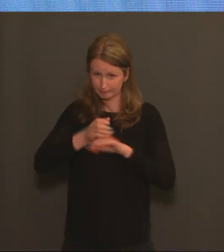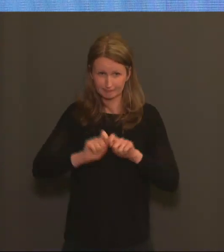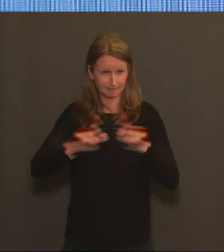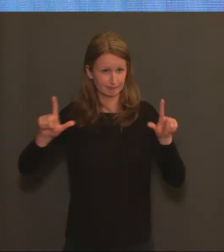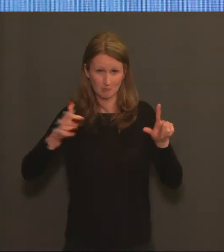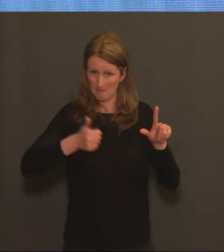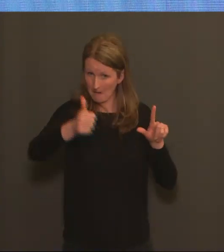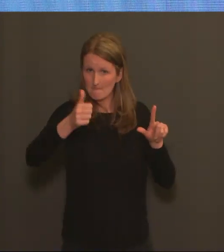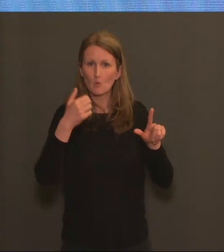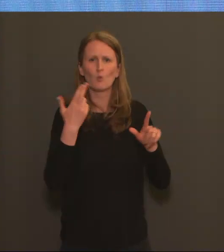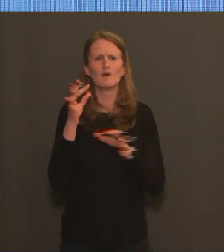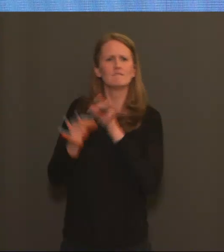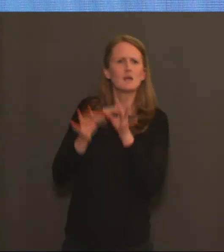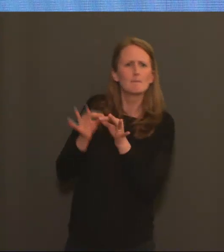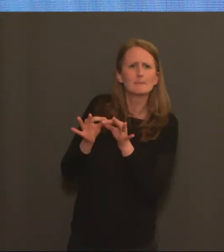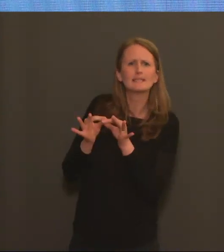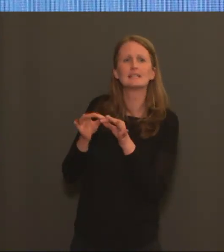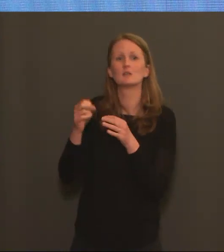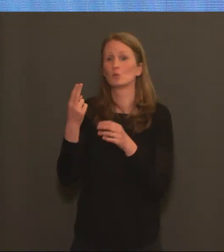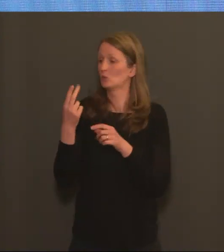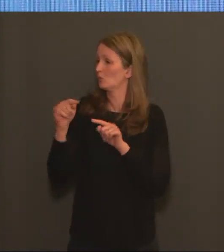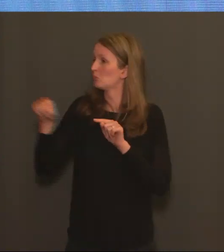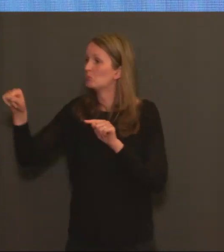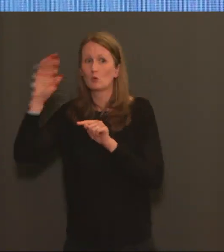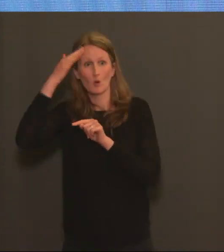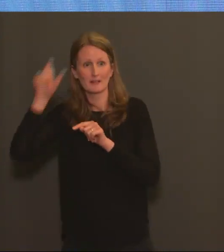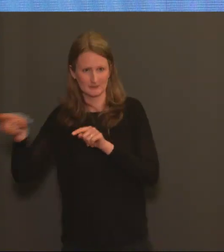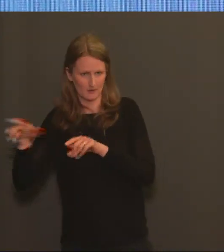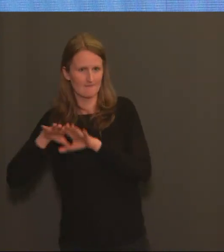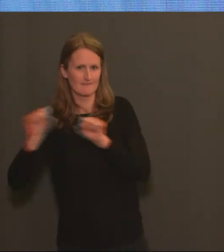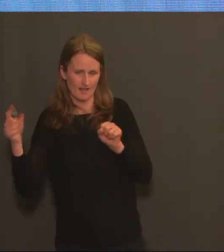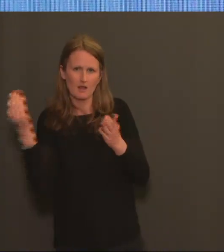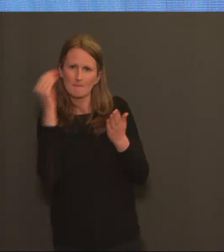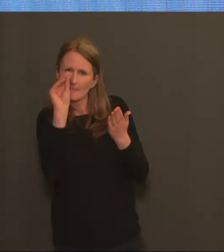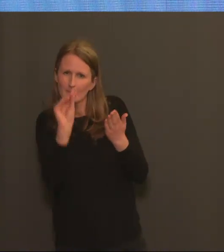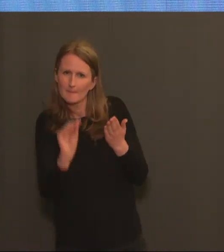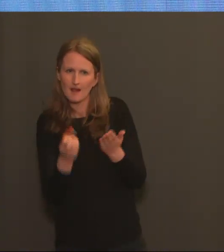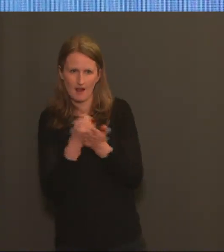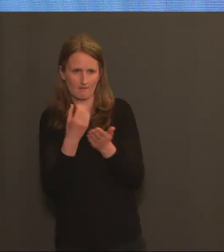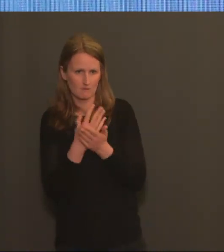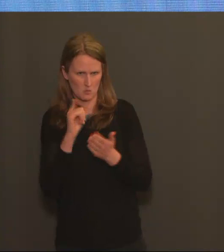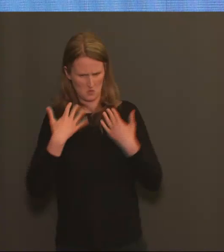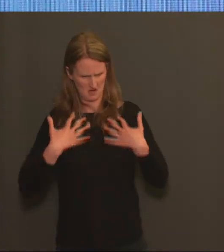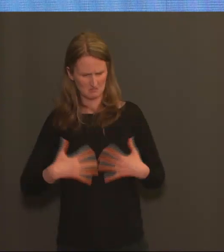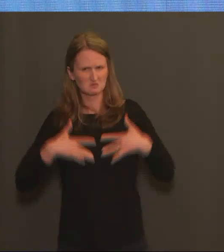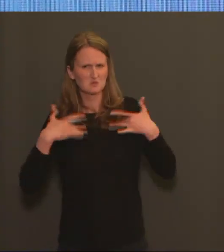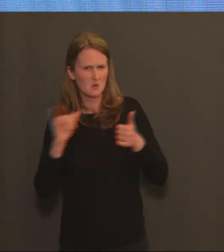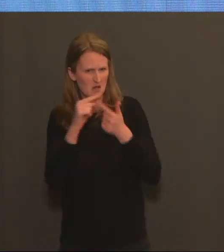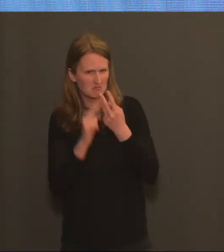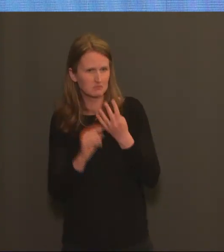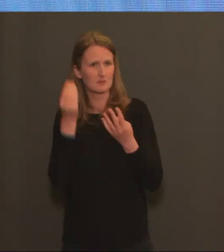notifier ces effets indésirables de façon très facile. Mais ils peuvent aussi demander à leur médecin ou